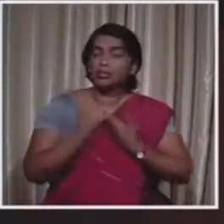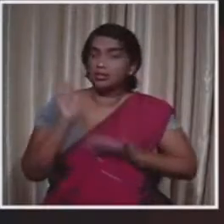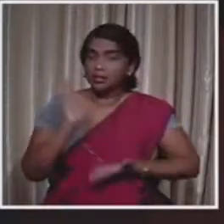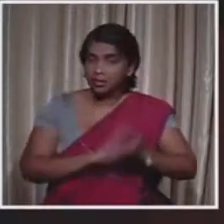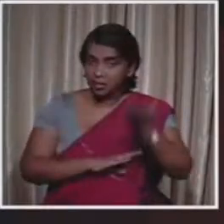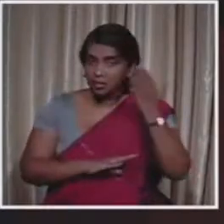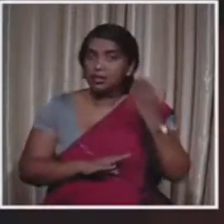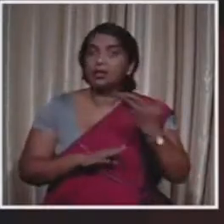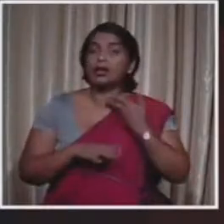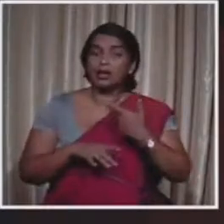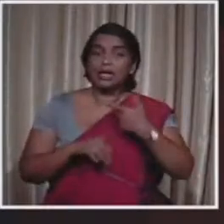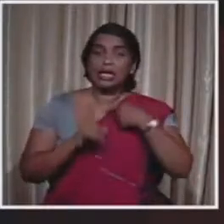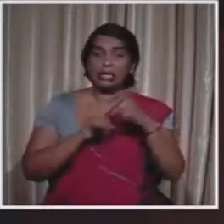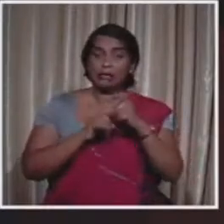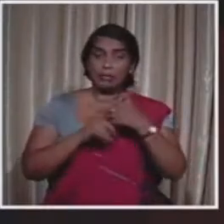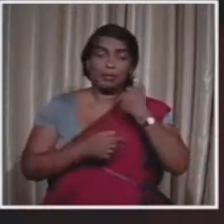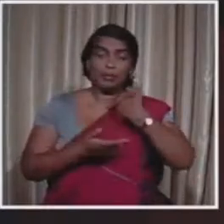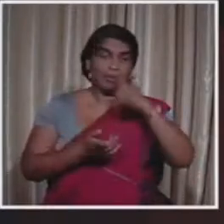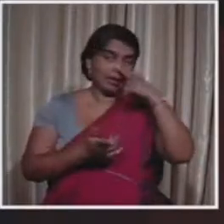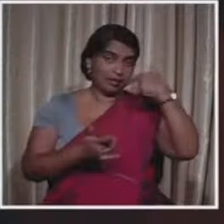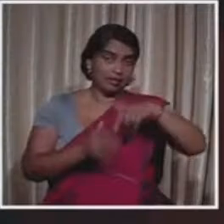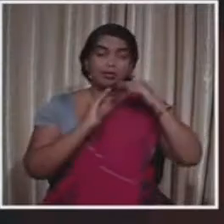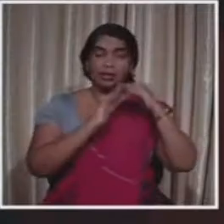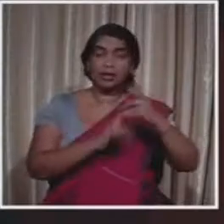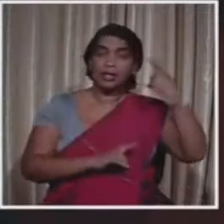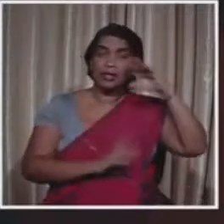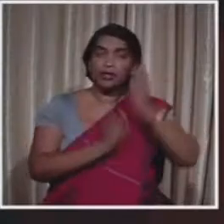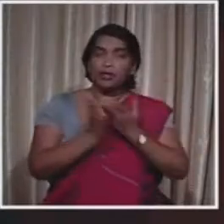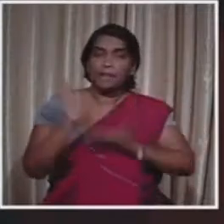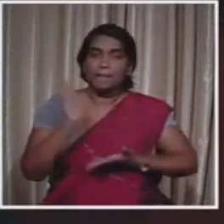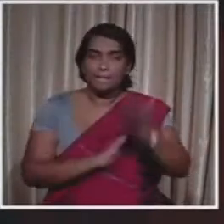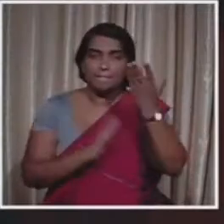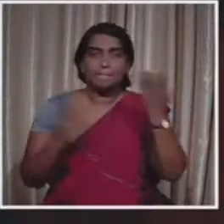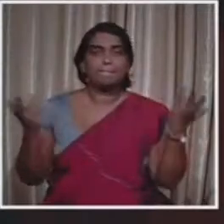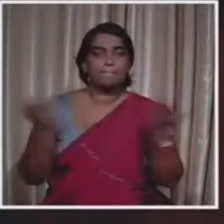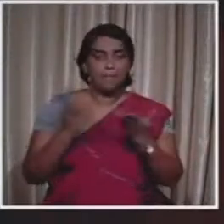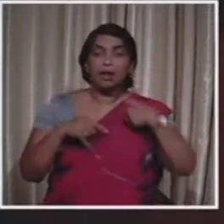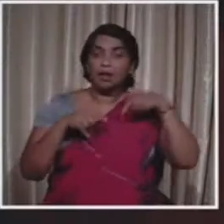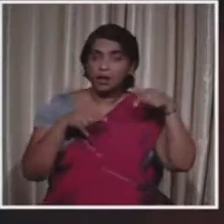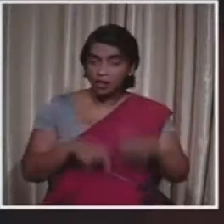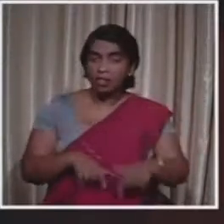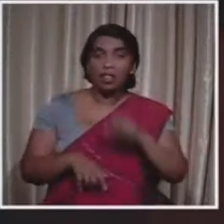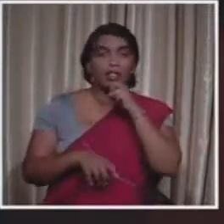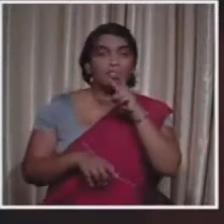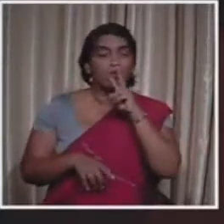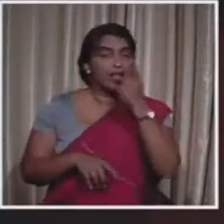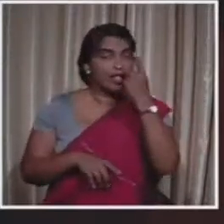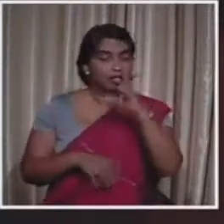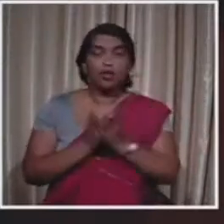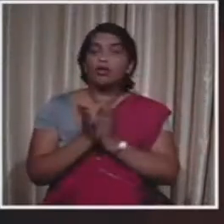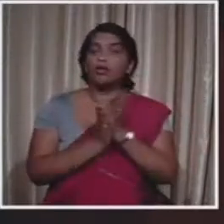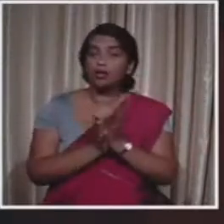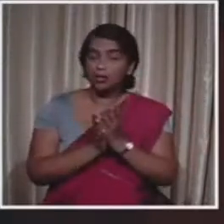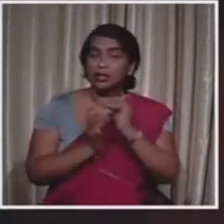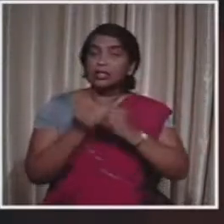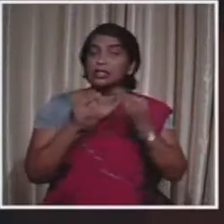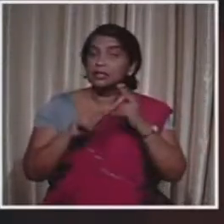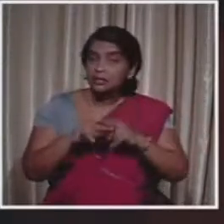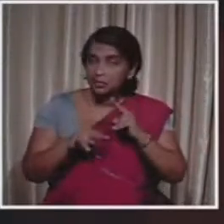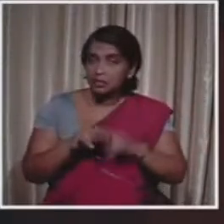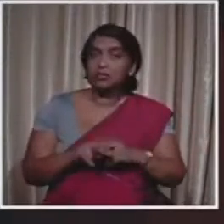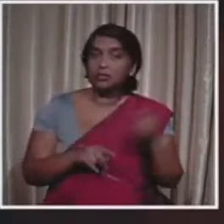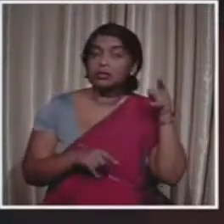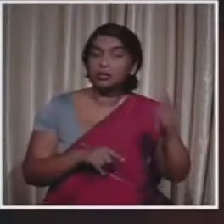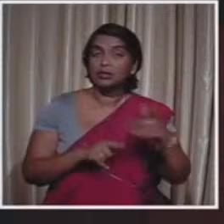කරනවා අපේ තියෙන ඩිපෝ වලට ඊයේ දවසේ දුම්රිය අපිට ගමන් කරන්න බැරි වුණා අද දවසේ අපි දවල් 12 ඉඳලා දුම්රියේ ඉන්න සේවකයන්ට පවා